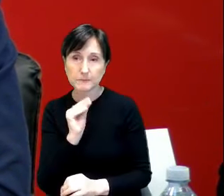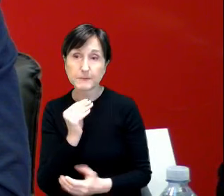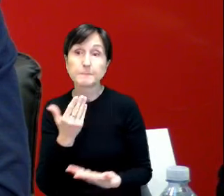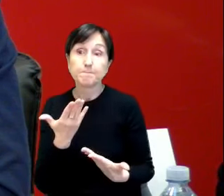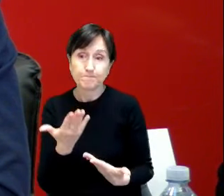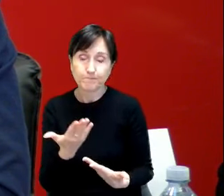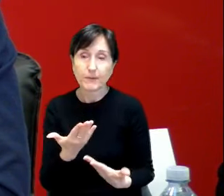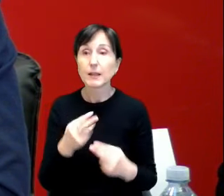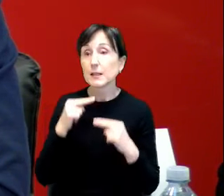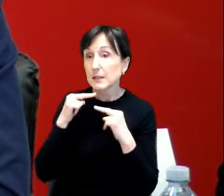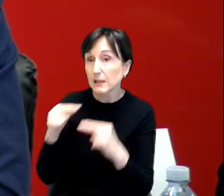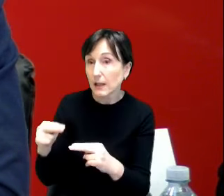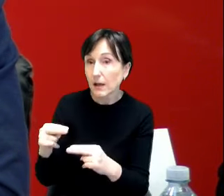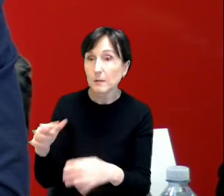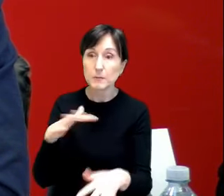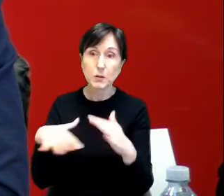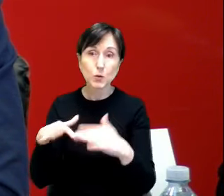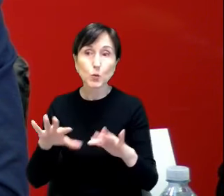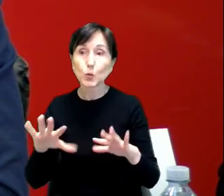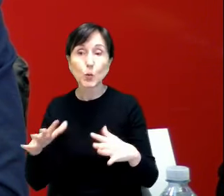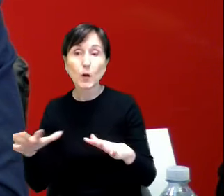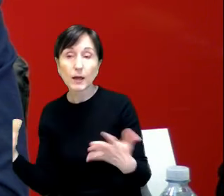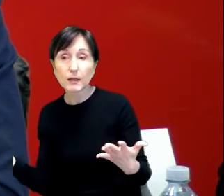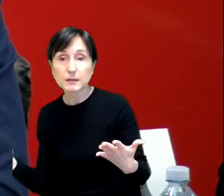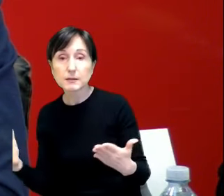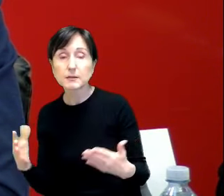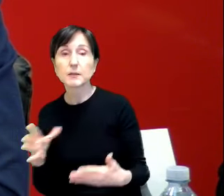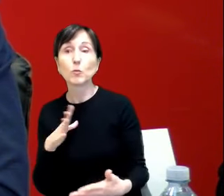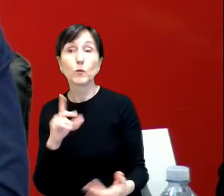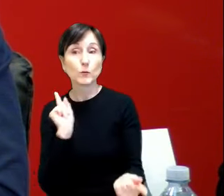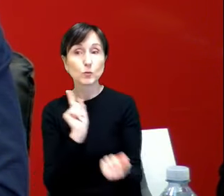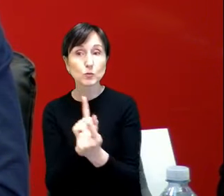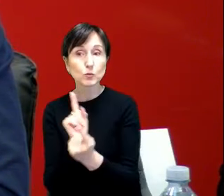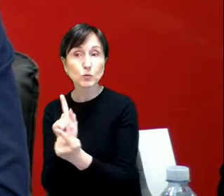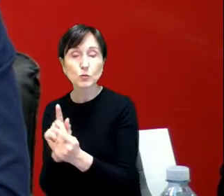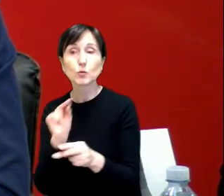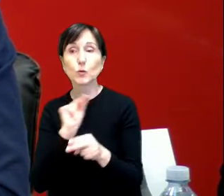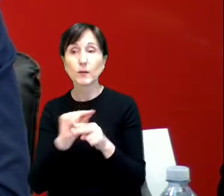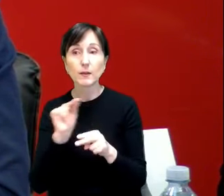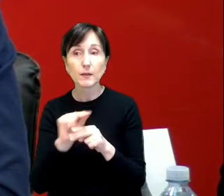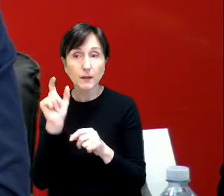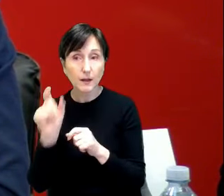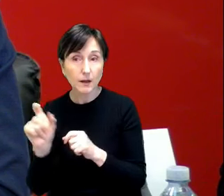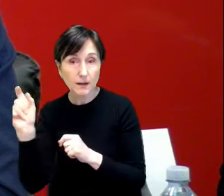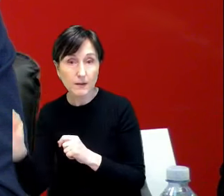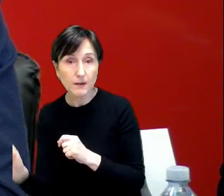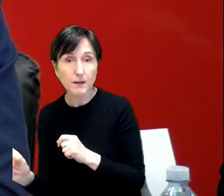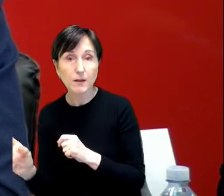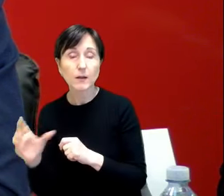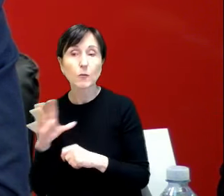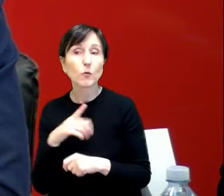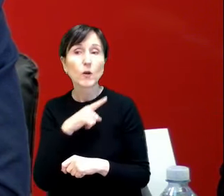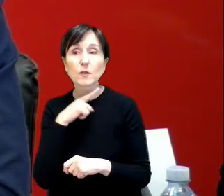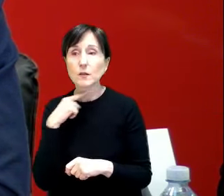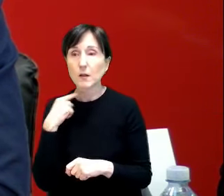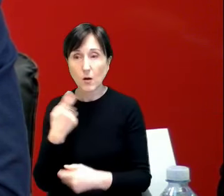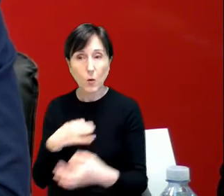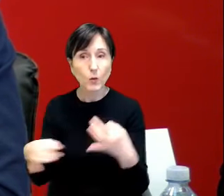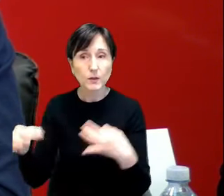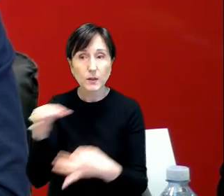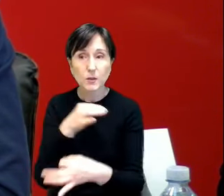situaciją stebim intensyviai kaip minėjau susitikinėjom ir su treneriais ir pradžioj turėjom nemažai diskusijų su